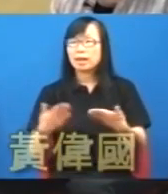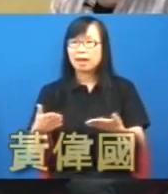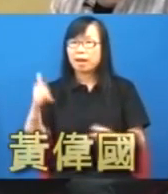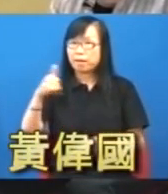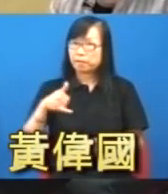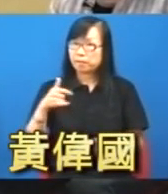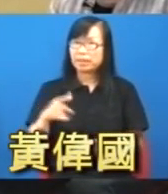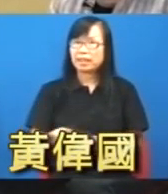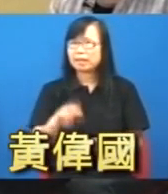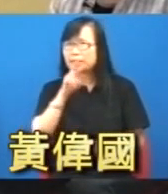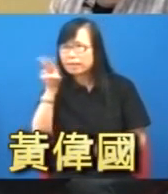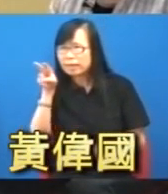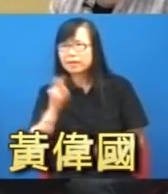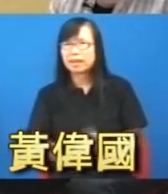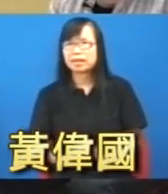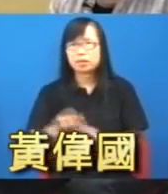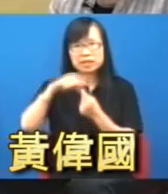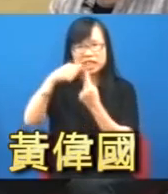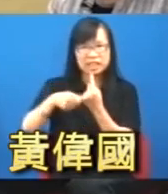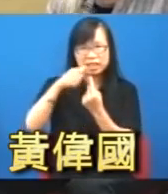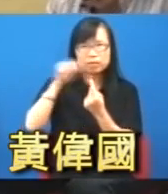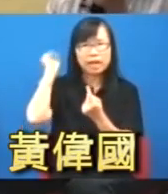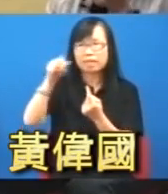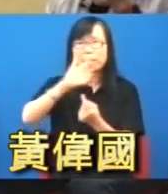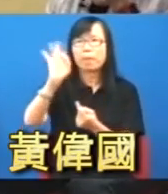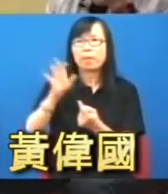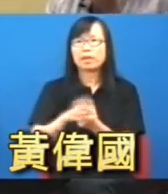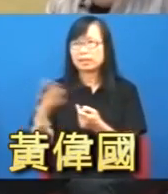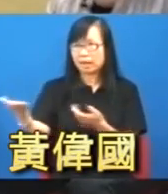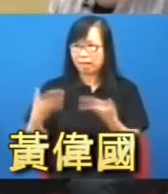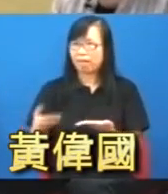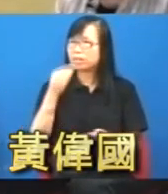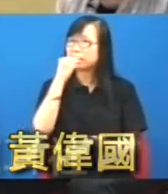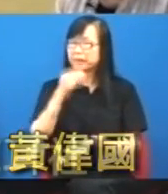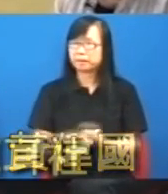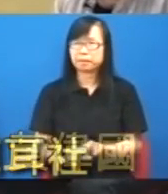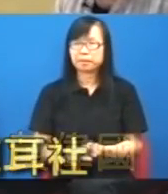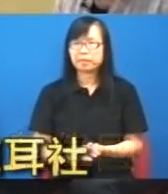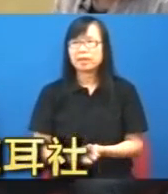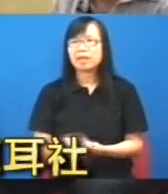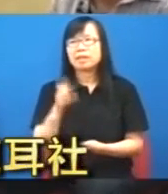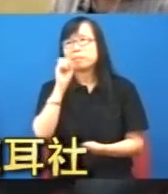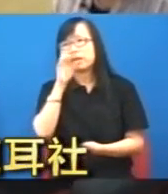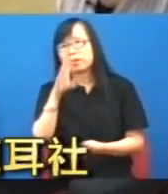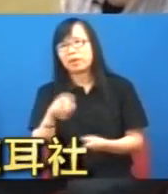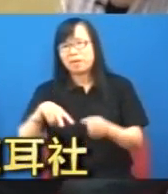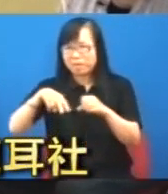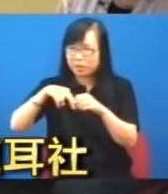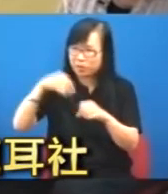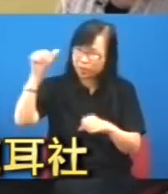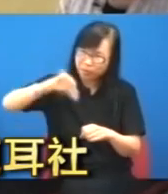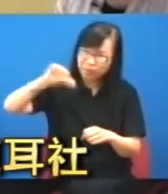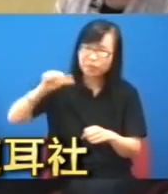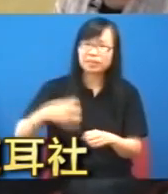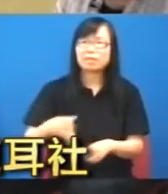咁翻嚟啦，嗱，依家大家會睇到啦，掟招就唔會有食招啦，即係佢咧就唔係，其實唔係即係廣波輸咗俾我嘅，係